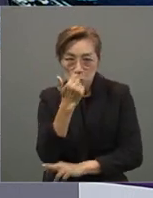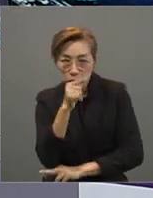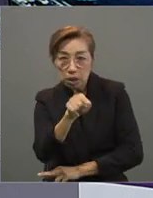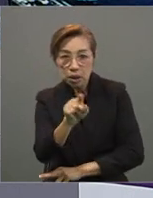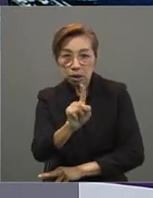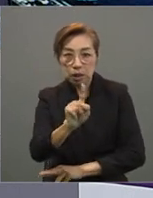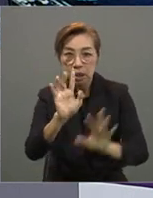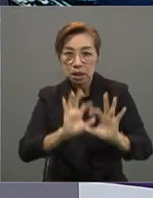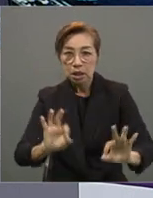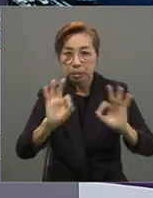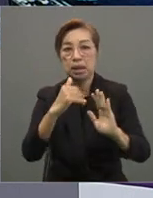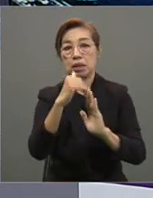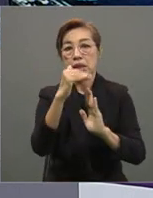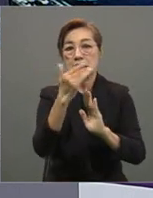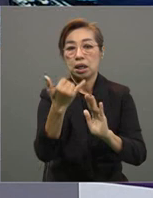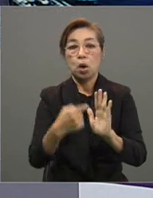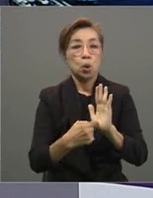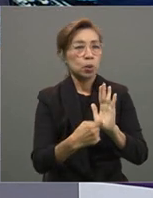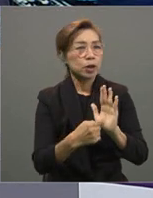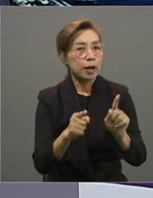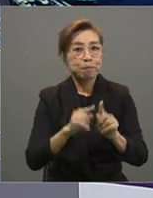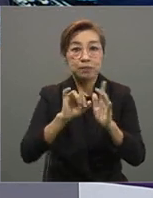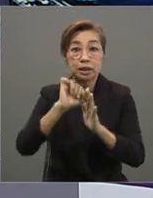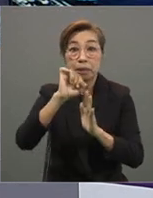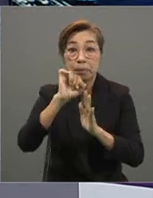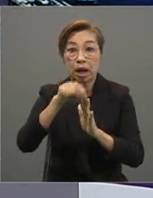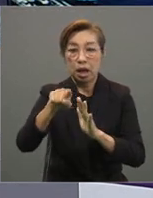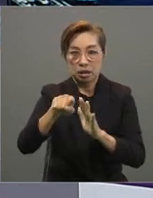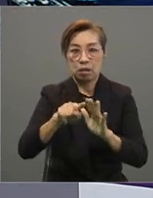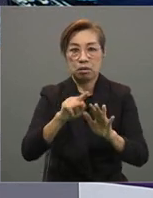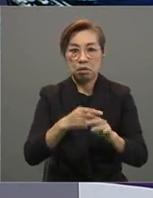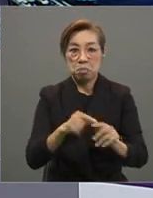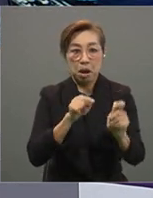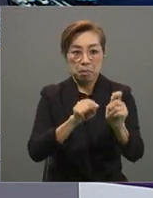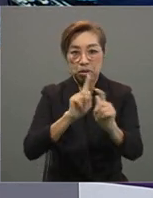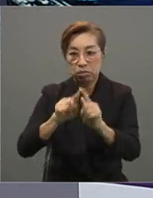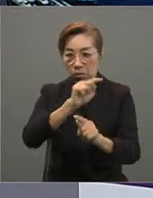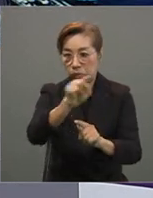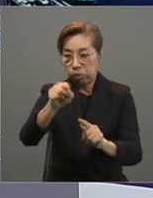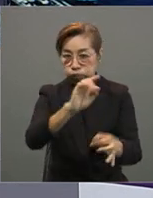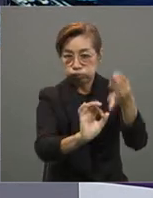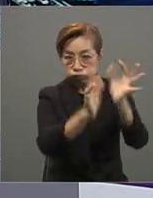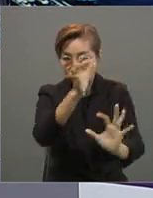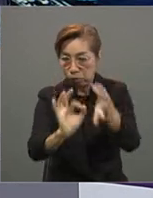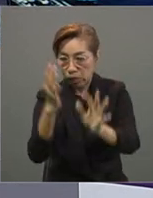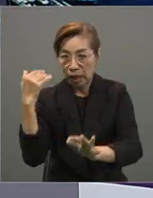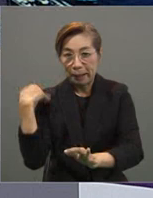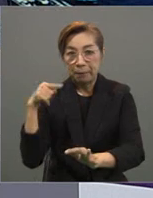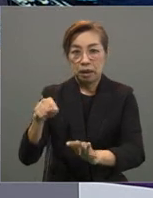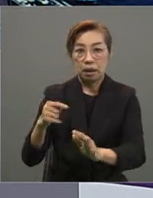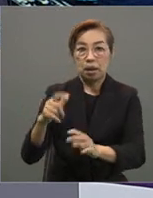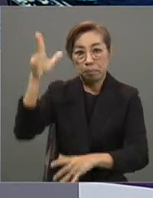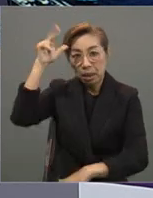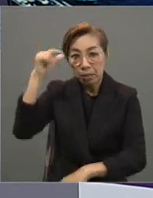ป่าในพื้นที่ภาคเหนืออย่างเช่นจังหวัดเชียงใหม่เกิดไฟป่าขึ้นหลายๆอำเภอทีเดียวลำปางก็เจอไฟป่าถ้าภาคกลางก็จะเป็น